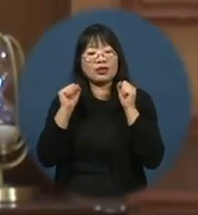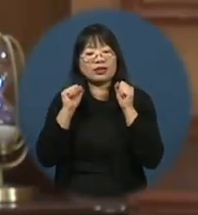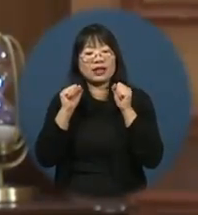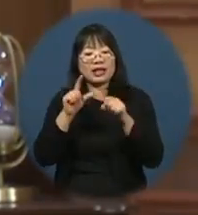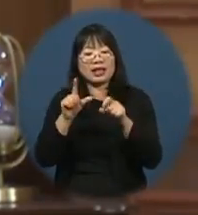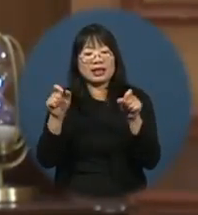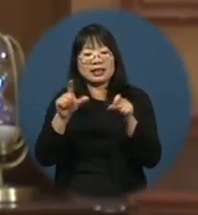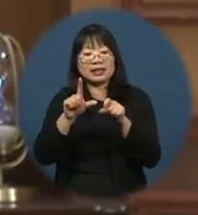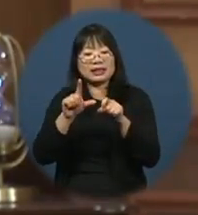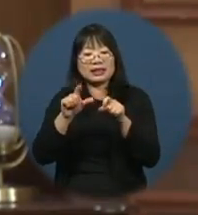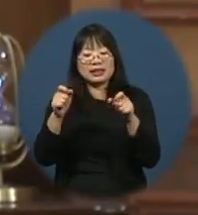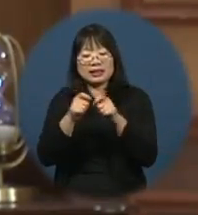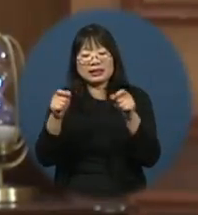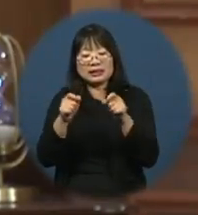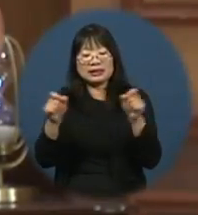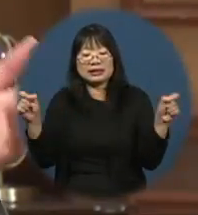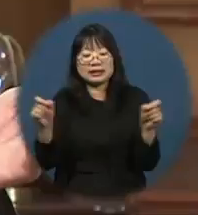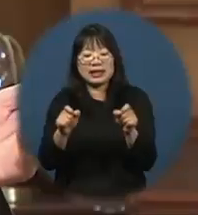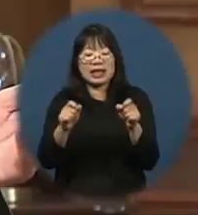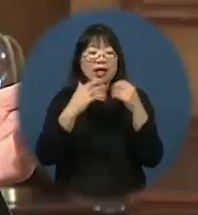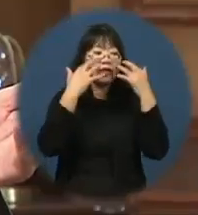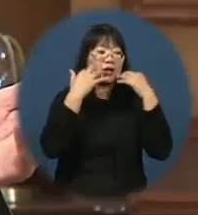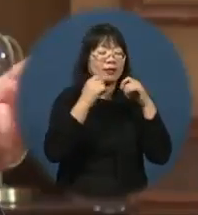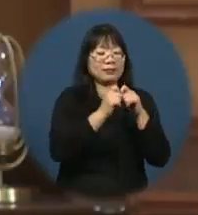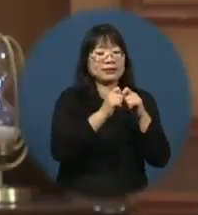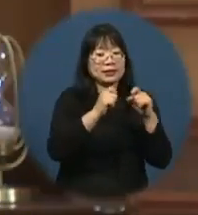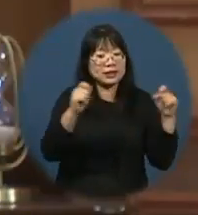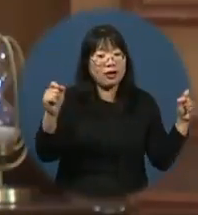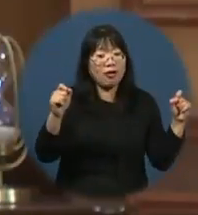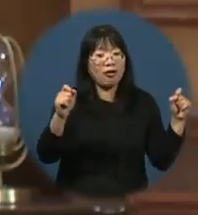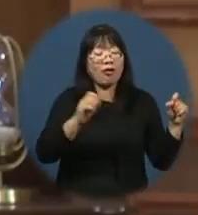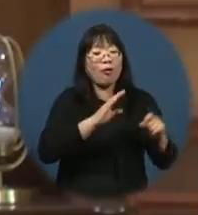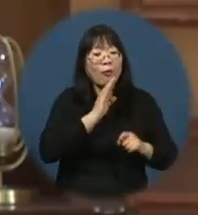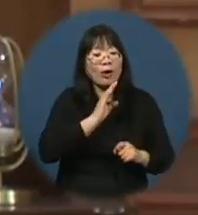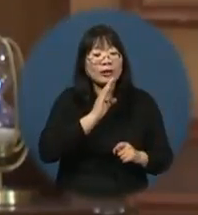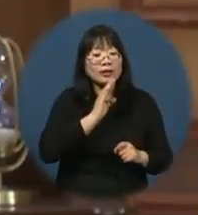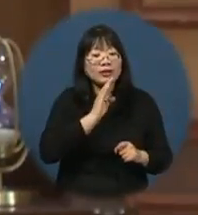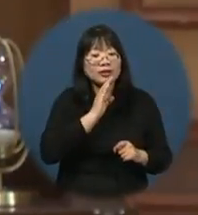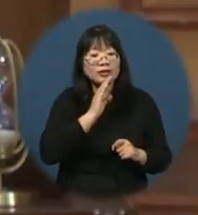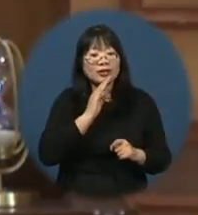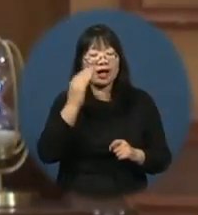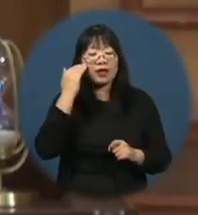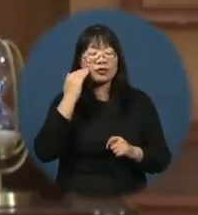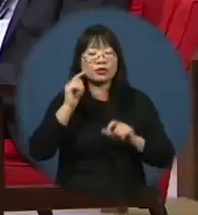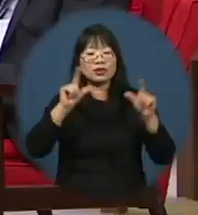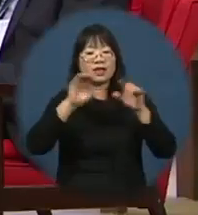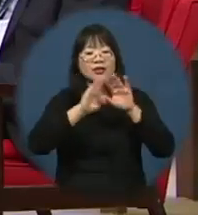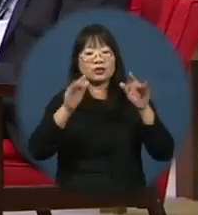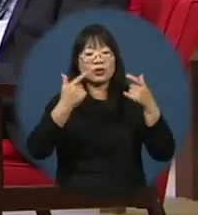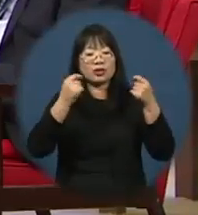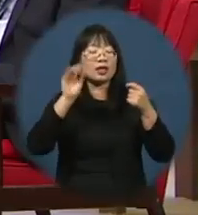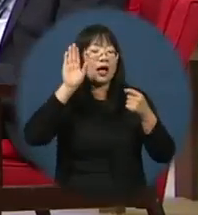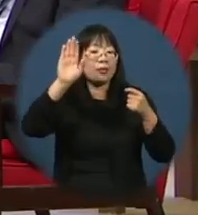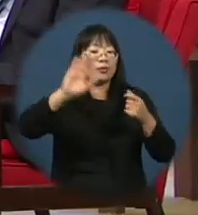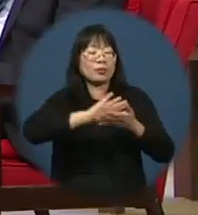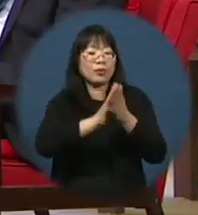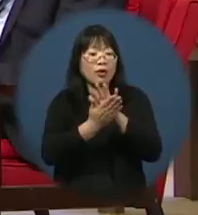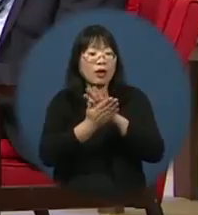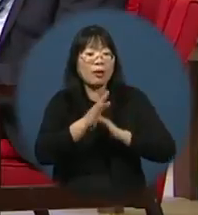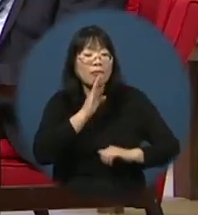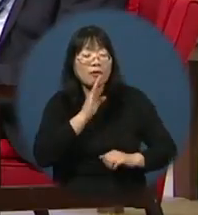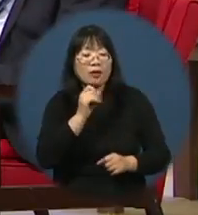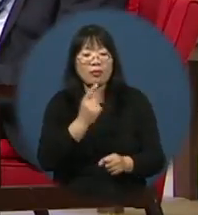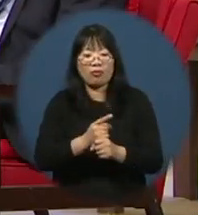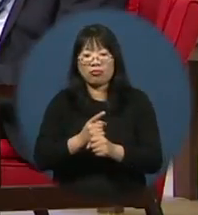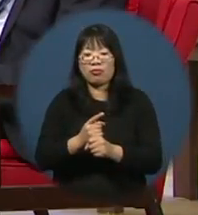길이는 짧아지고 여름의 길이는 길어지는 이런 거죠. 우리 네, 우리의 날씨 그 기후도 앞으로 그렇게 돼 가는 거죠.